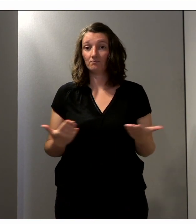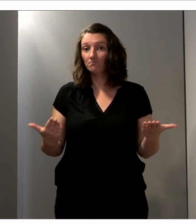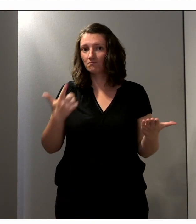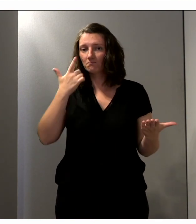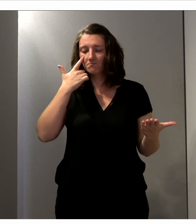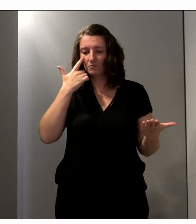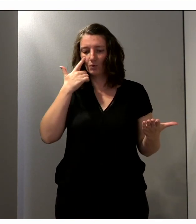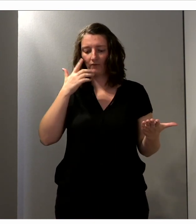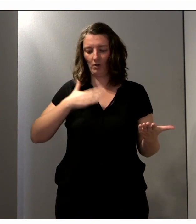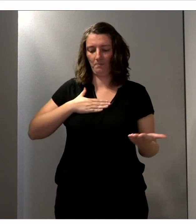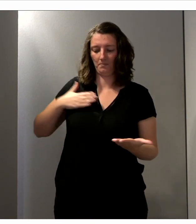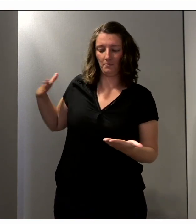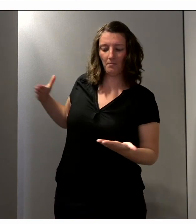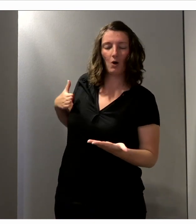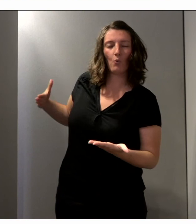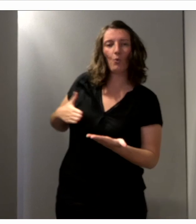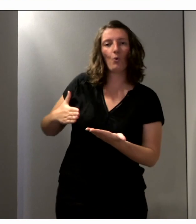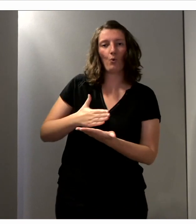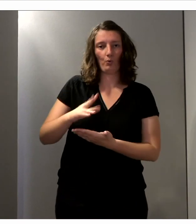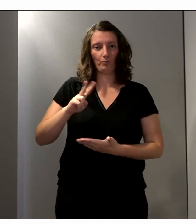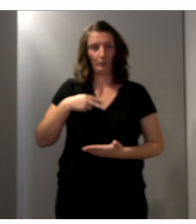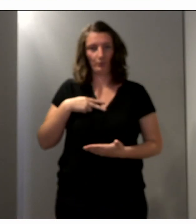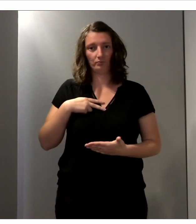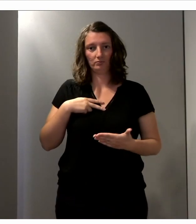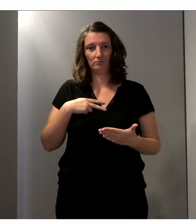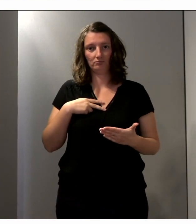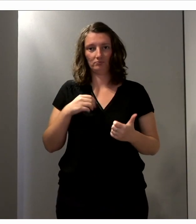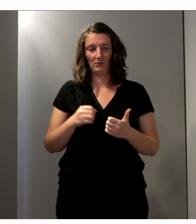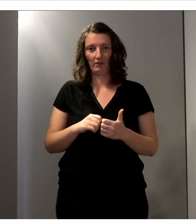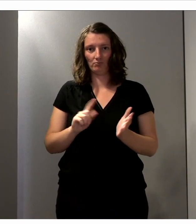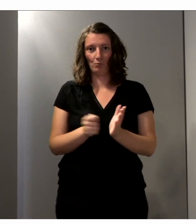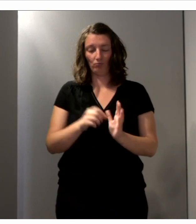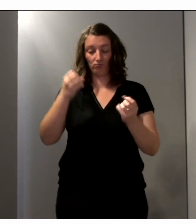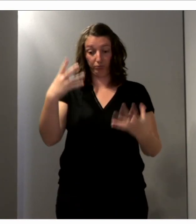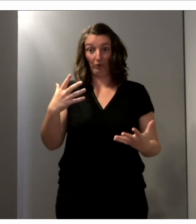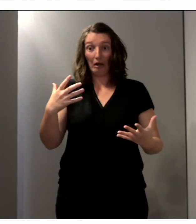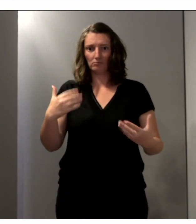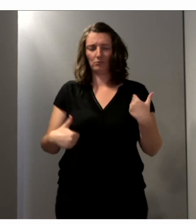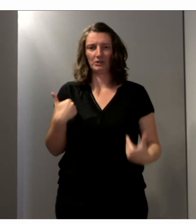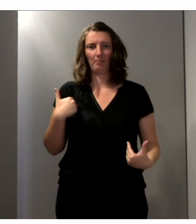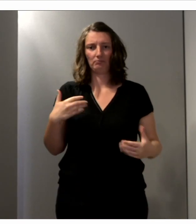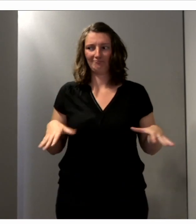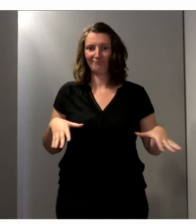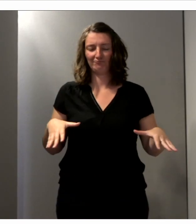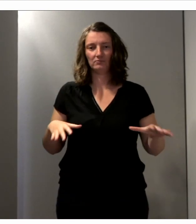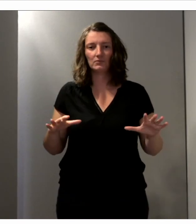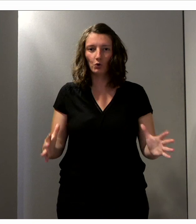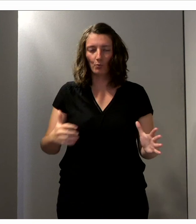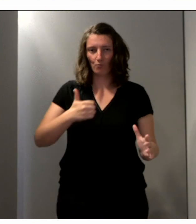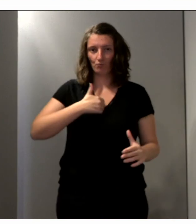voir en quoi mon parcours avec un handicap au milieu qui s'est présenté, comment j'ai pu